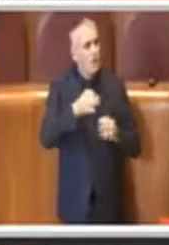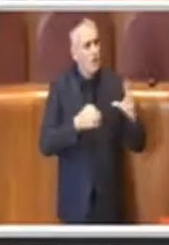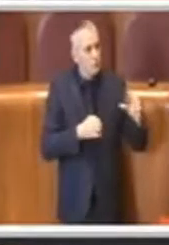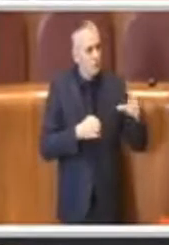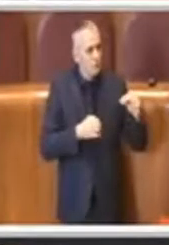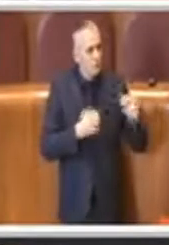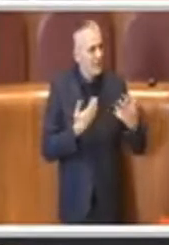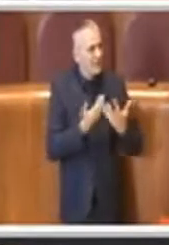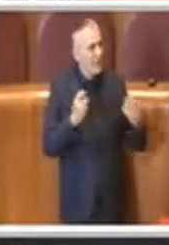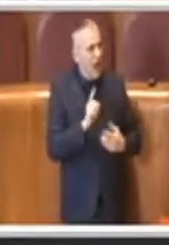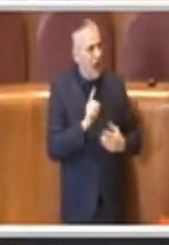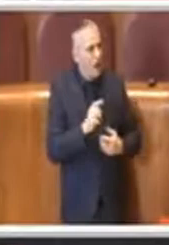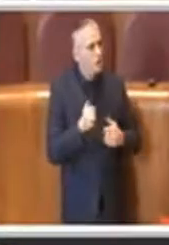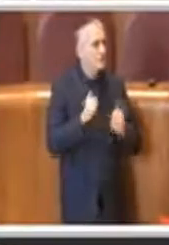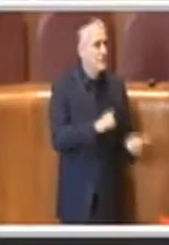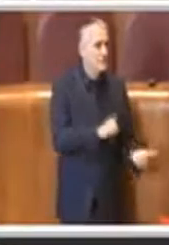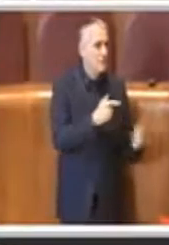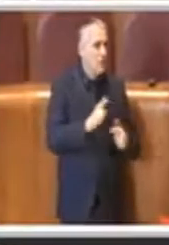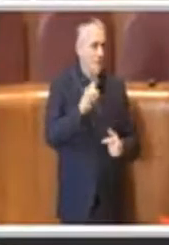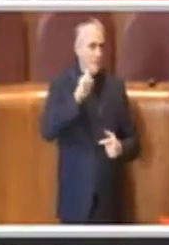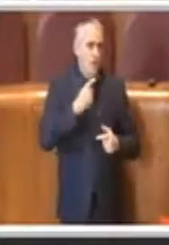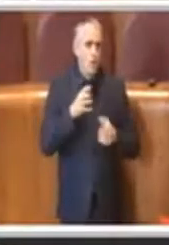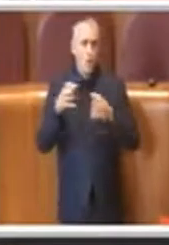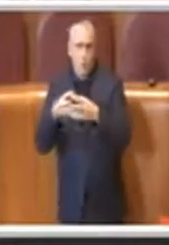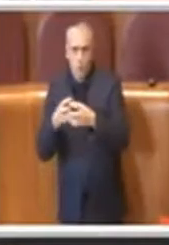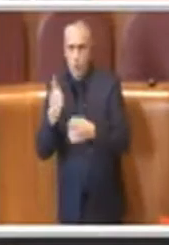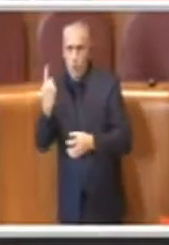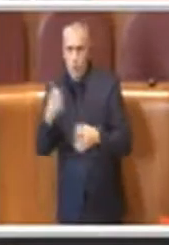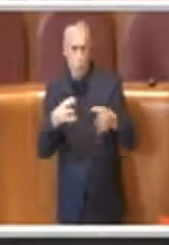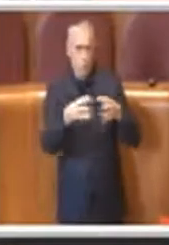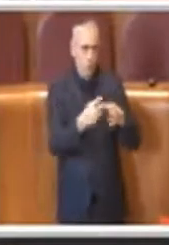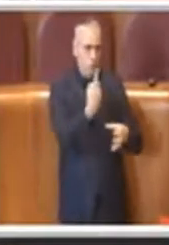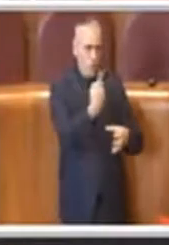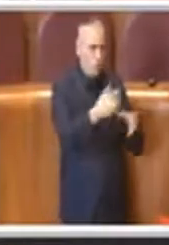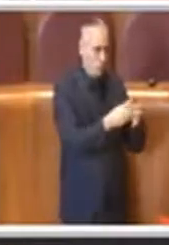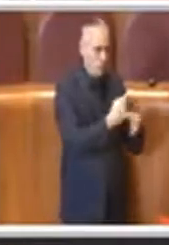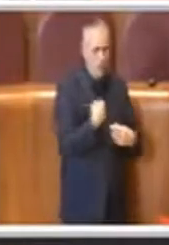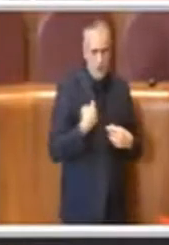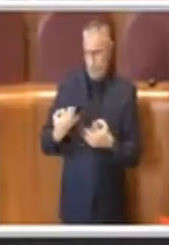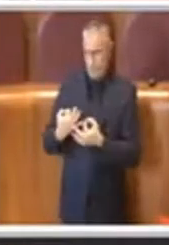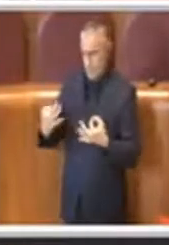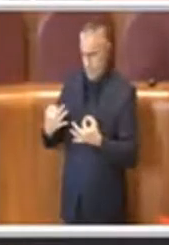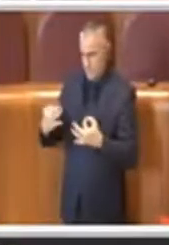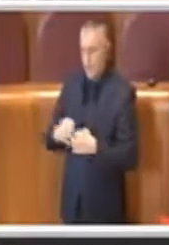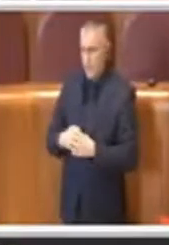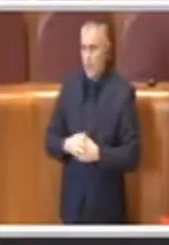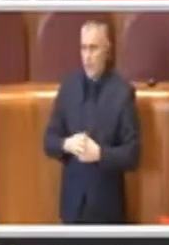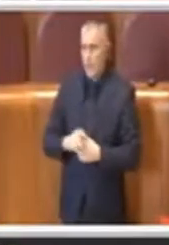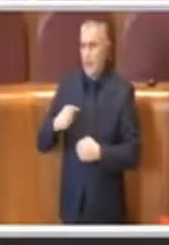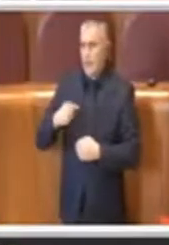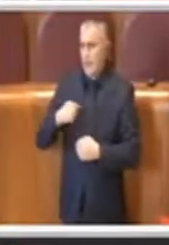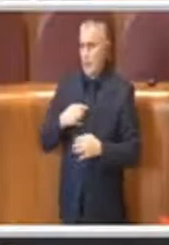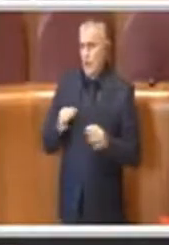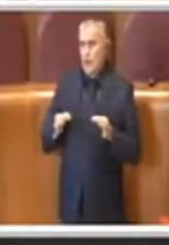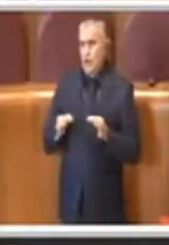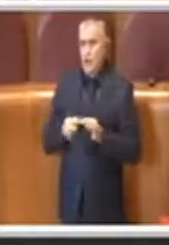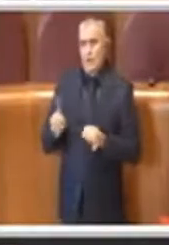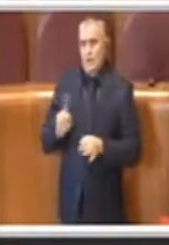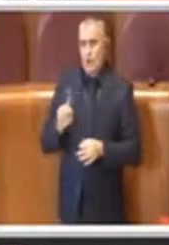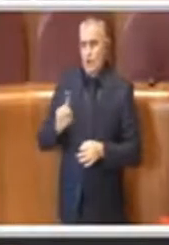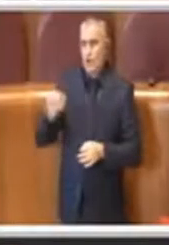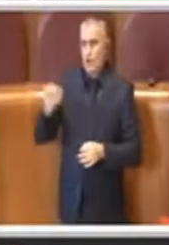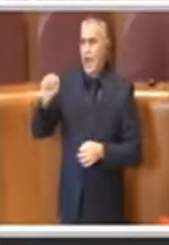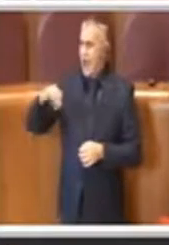e poi direi di farne anche una per gruppo. Sì, allora intanto vado in dissenso dalla consigliera Agnello,